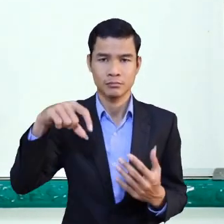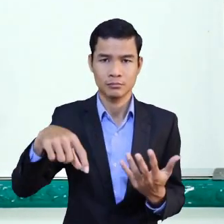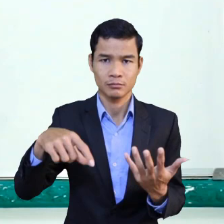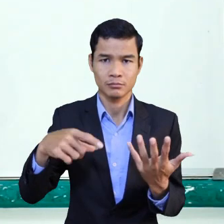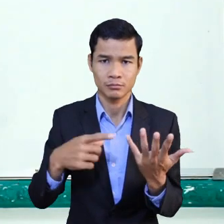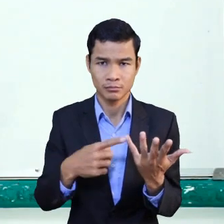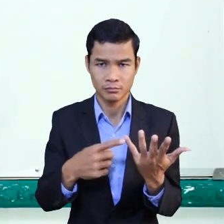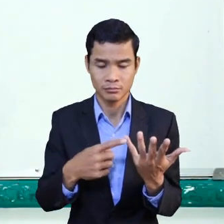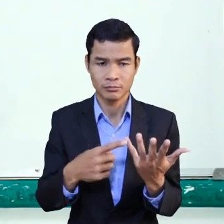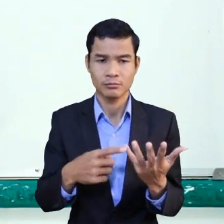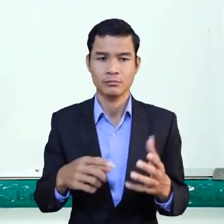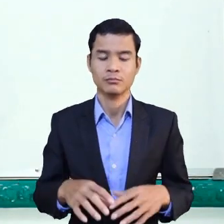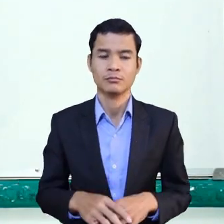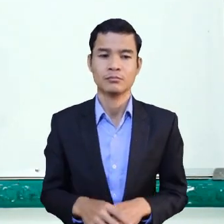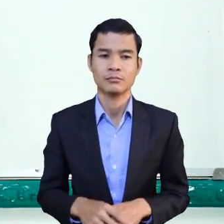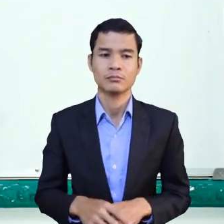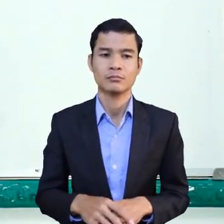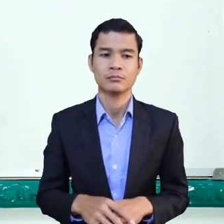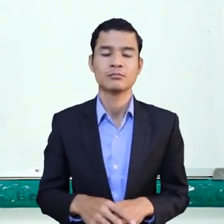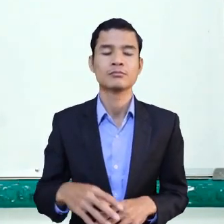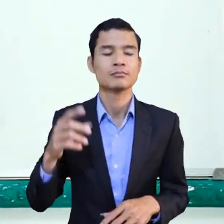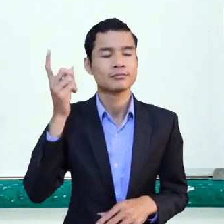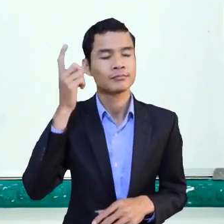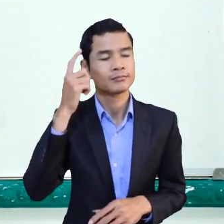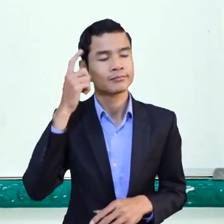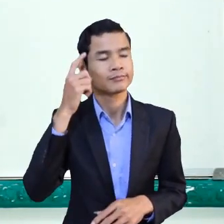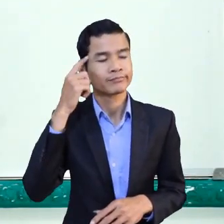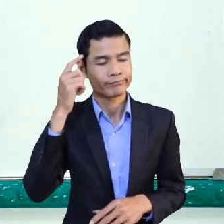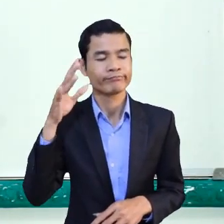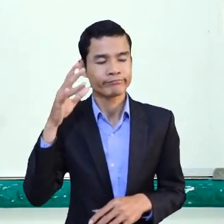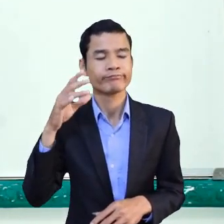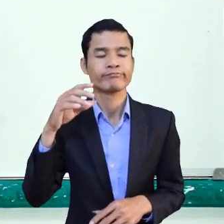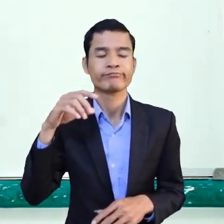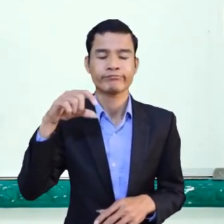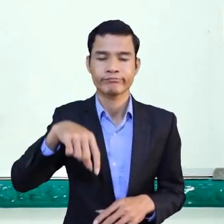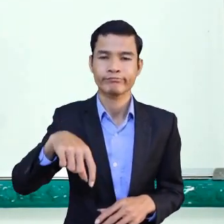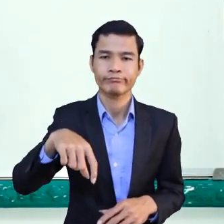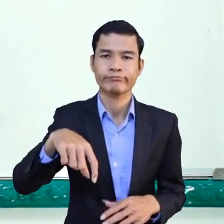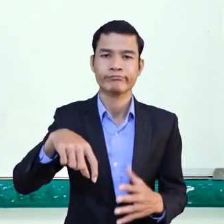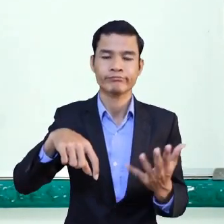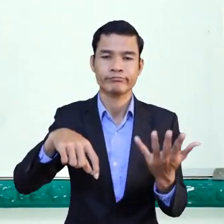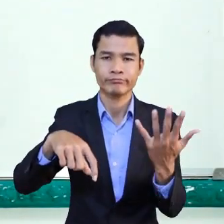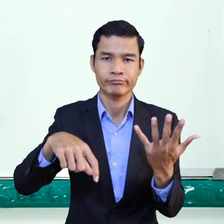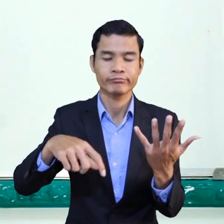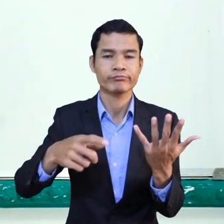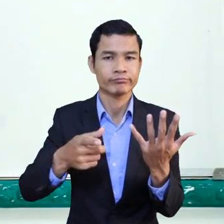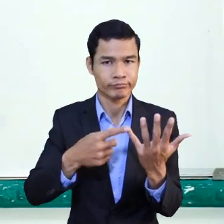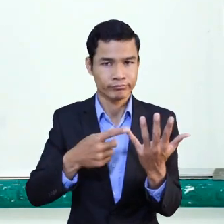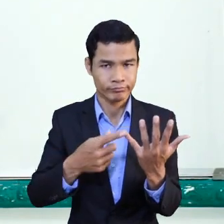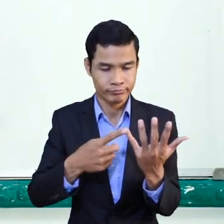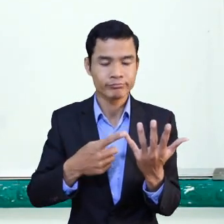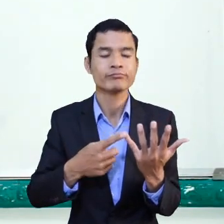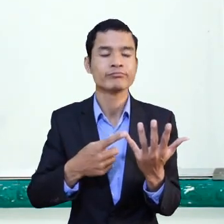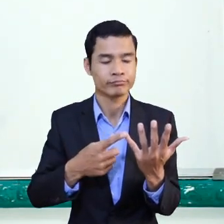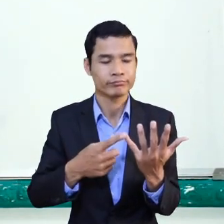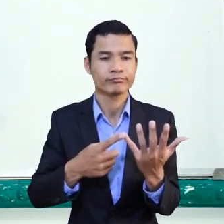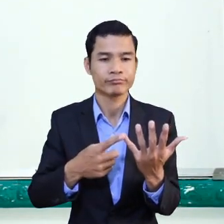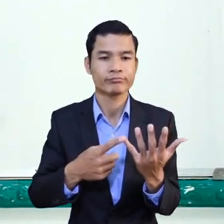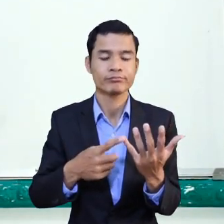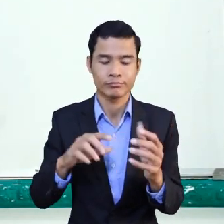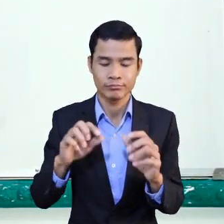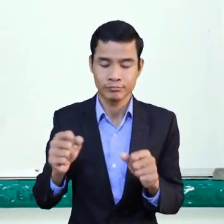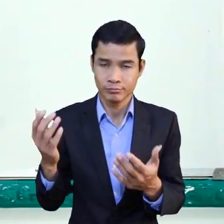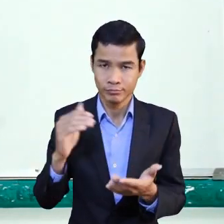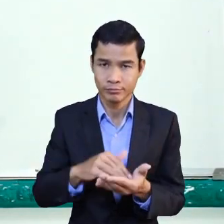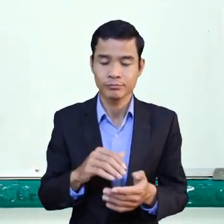កេអូអ្នកគ្រូកឹតឃើញហើយកេគឺមានអក្សរកនិងស្រៈអេ